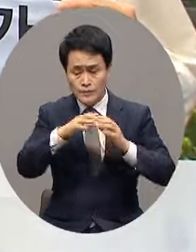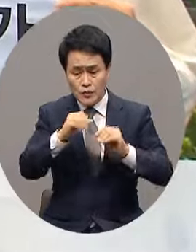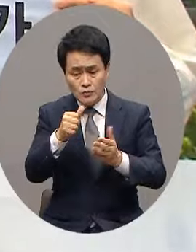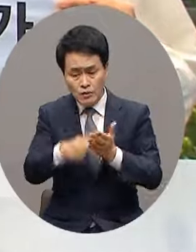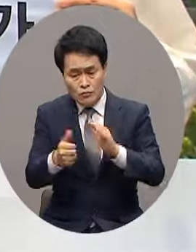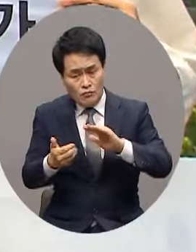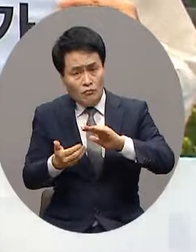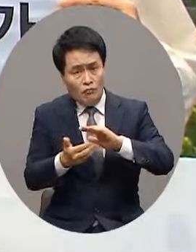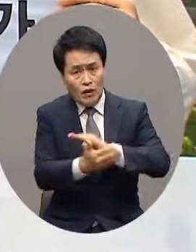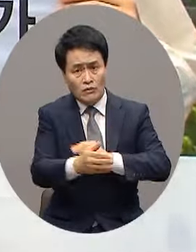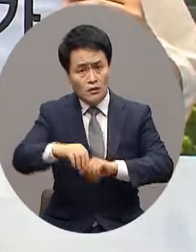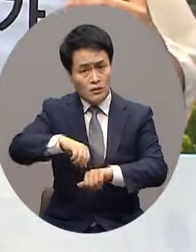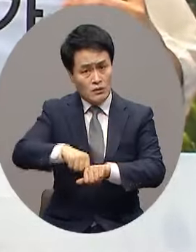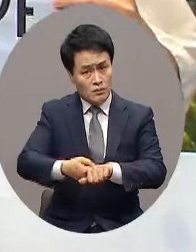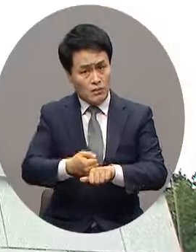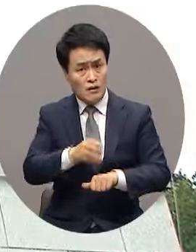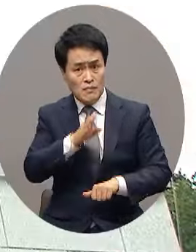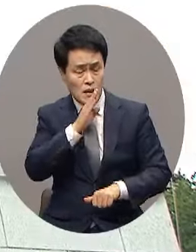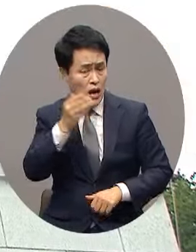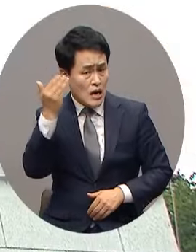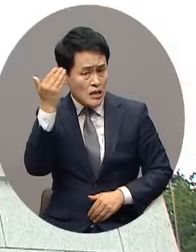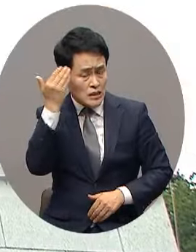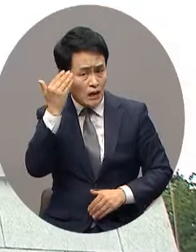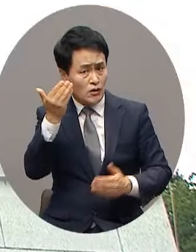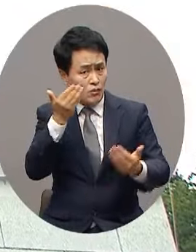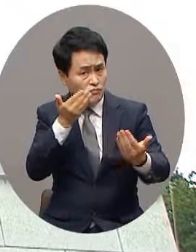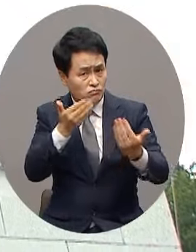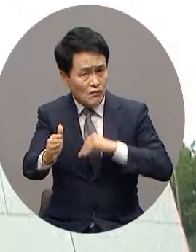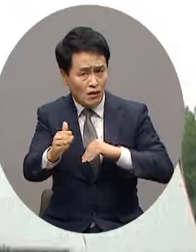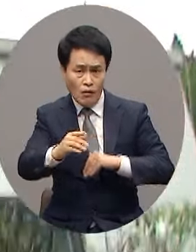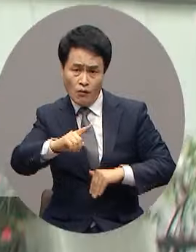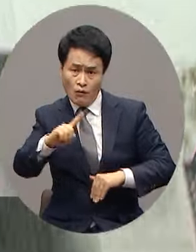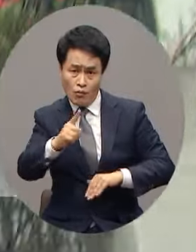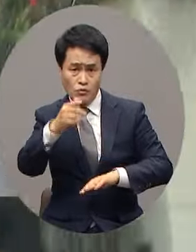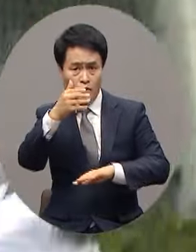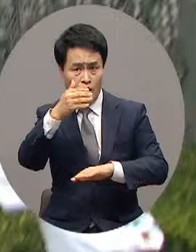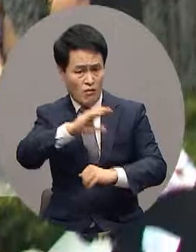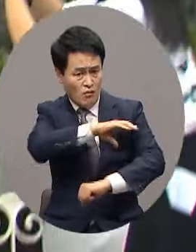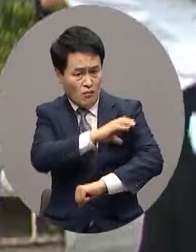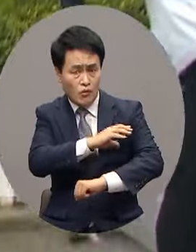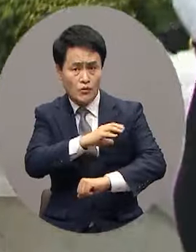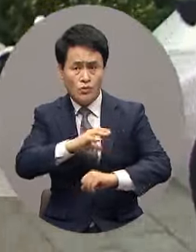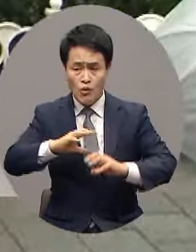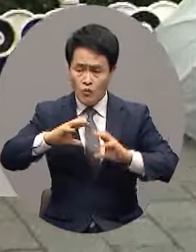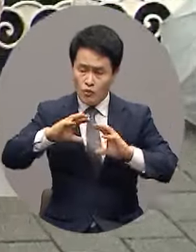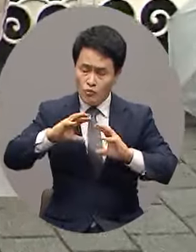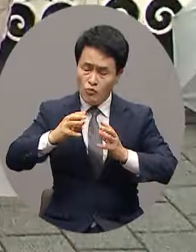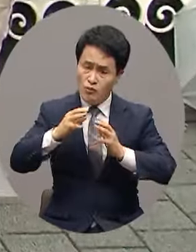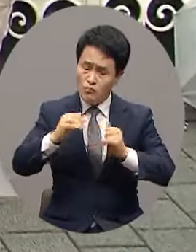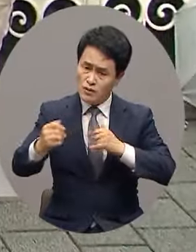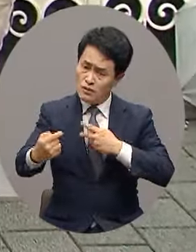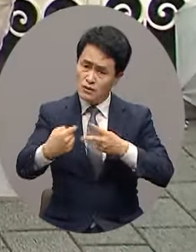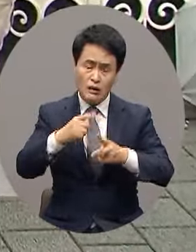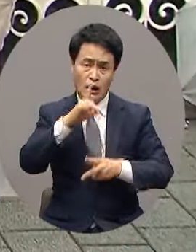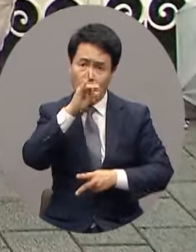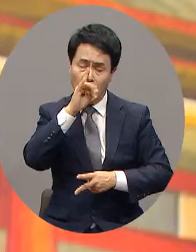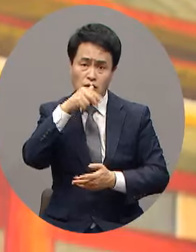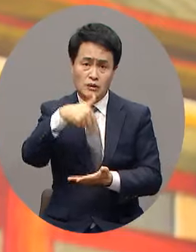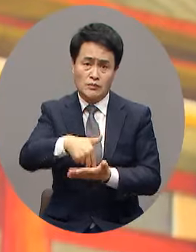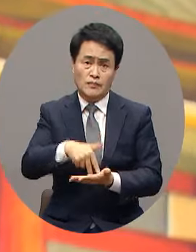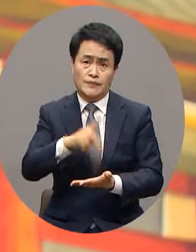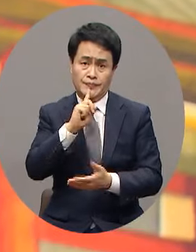금품을 받으면 처벌받아야 한다는 상식을 배반한 어떠한 결정도 국민을 납득시킬 수 없다고